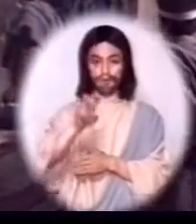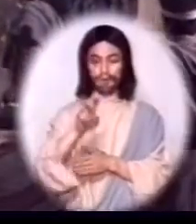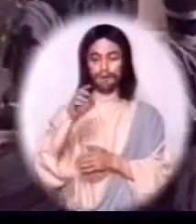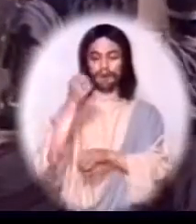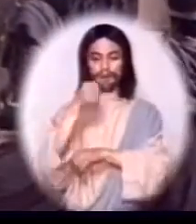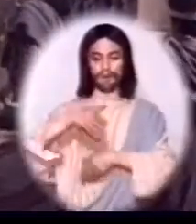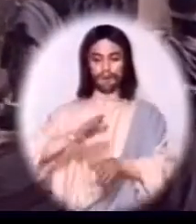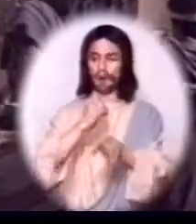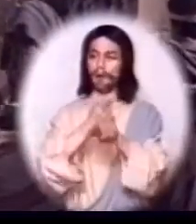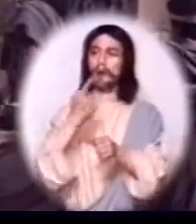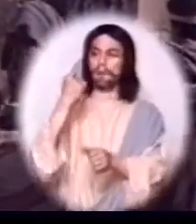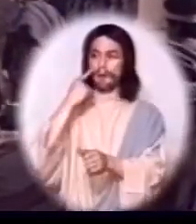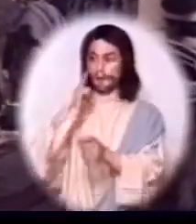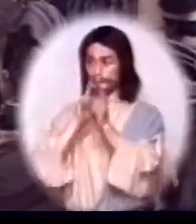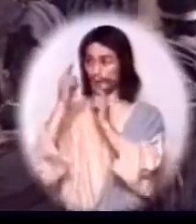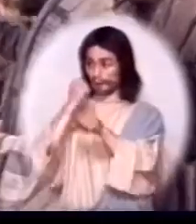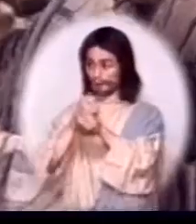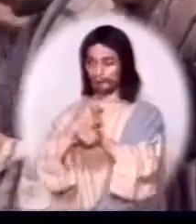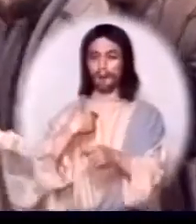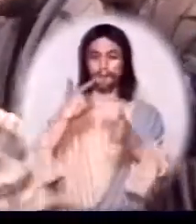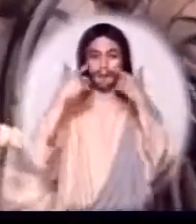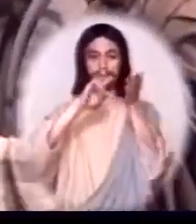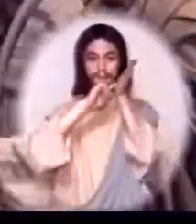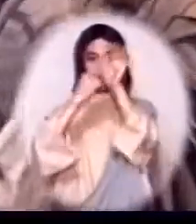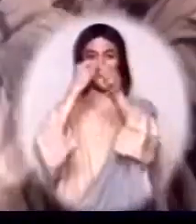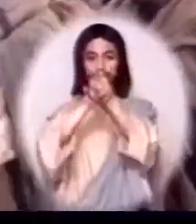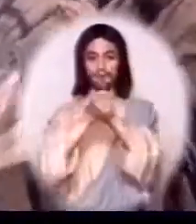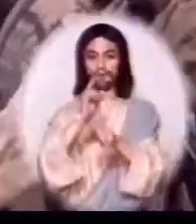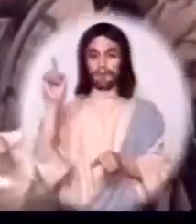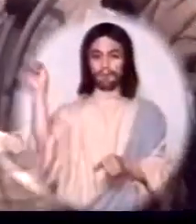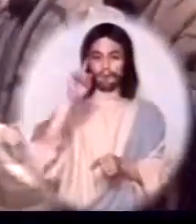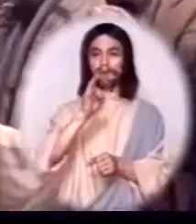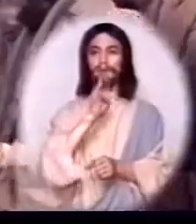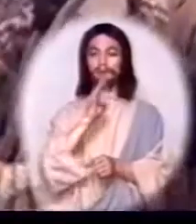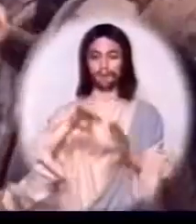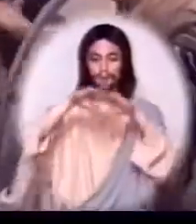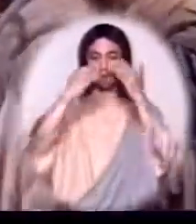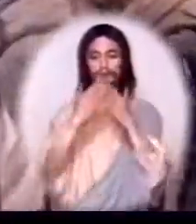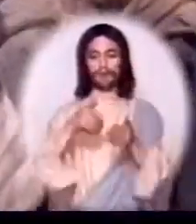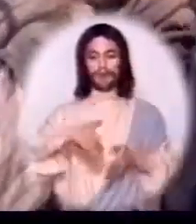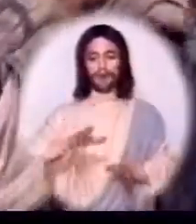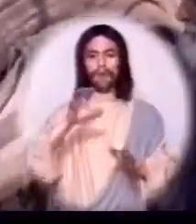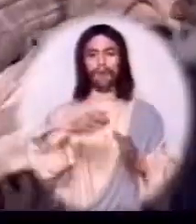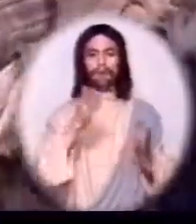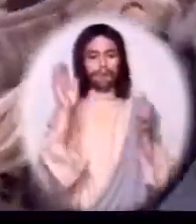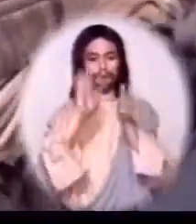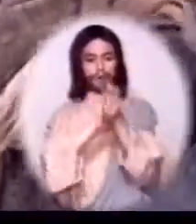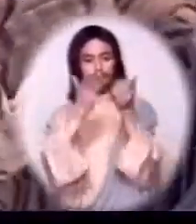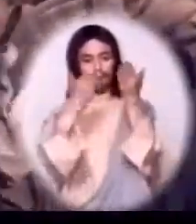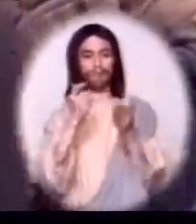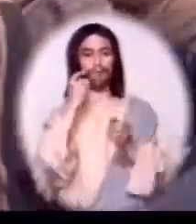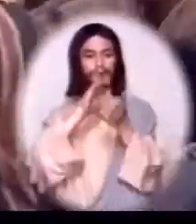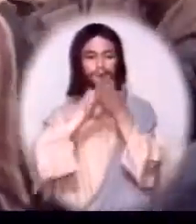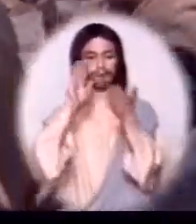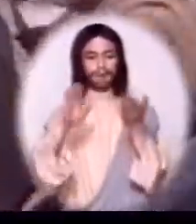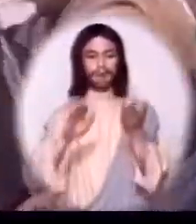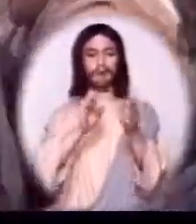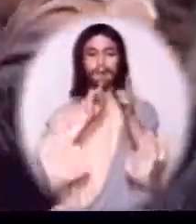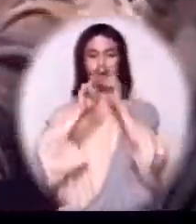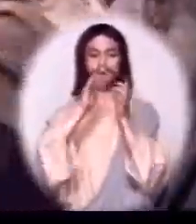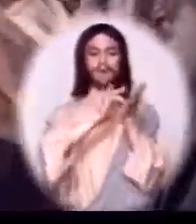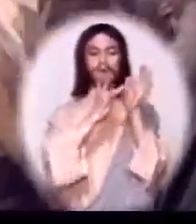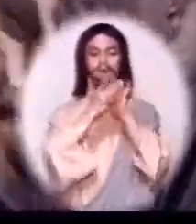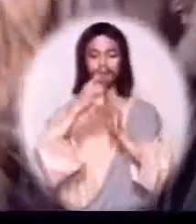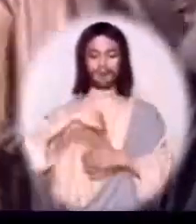기적을 이곳 고향에서도 해보라고 할 것이다. 내가 분명히 말하지만 어떤 선지자도 고향에서는 환영을 받지 못했느니라.